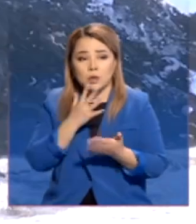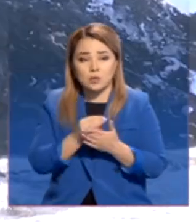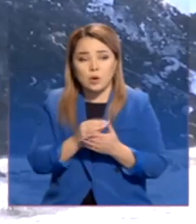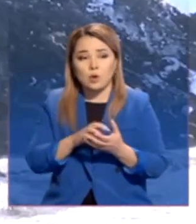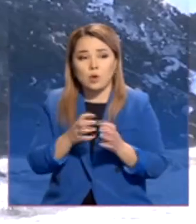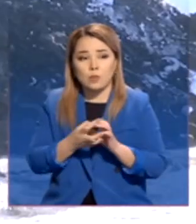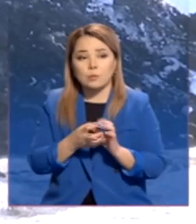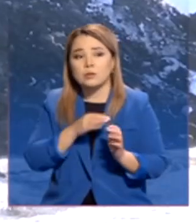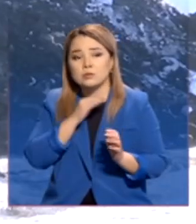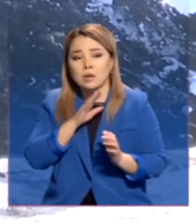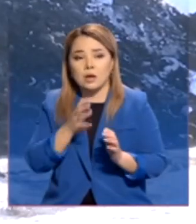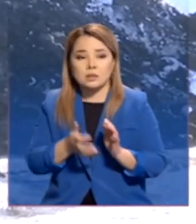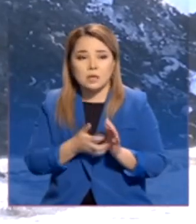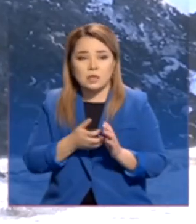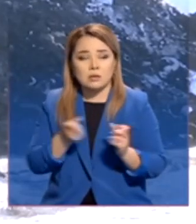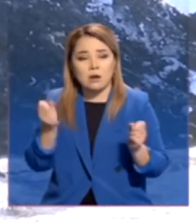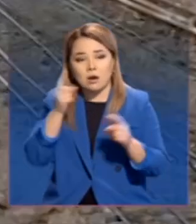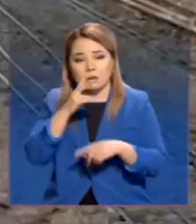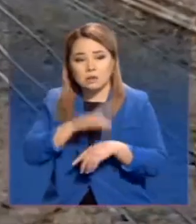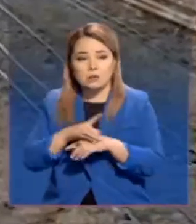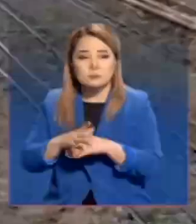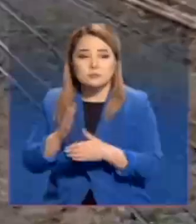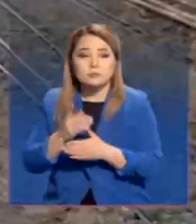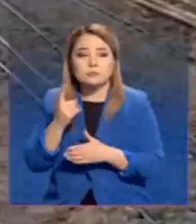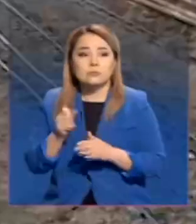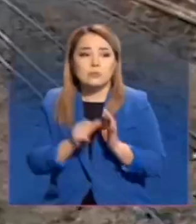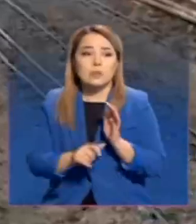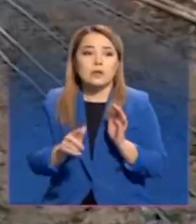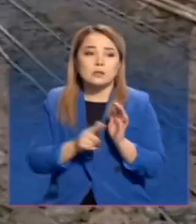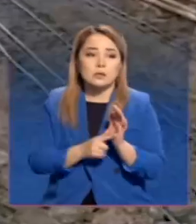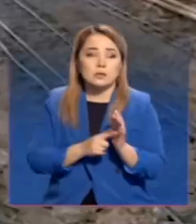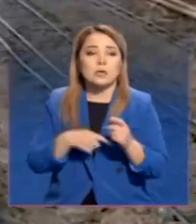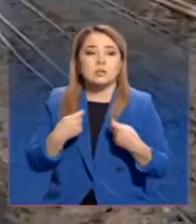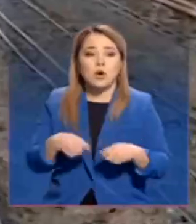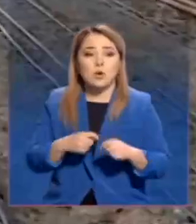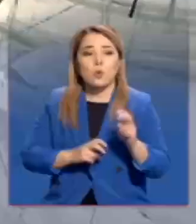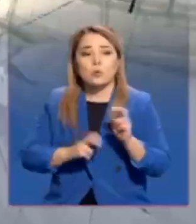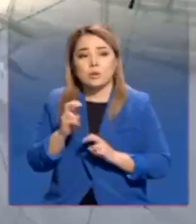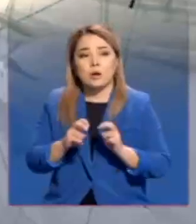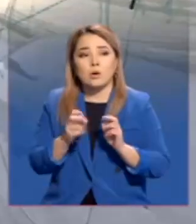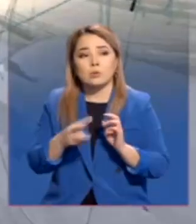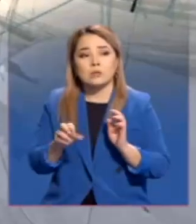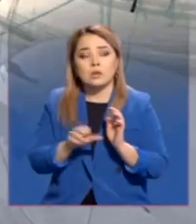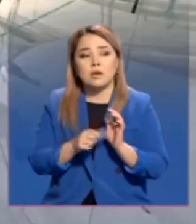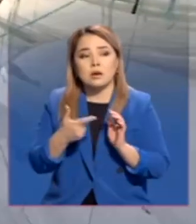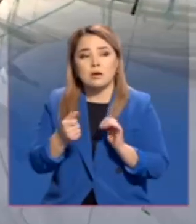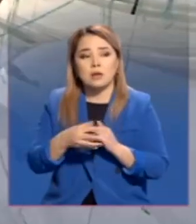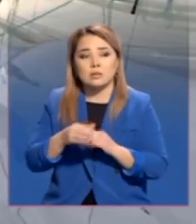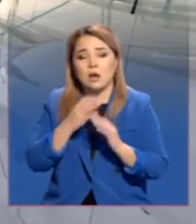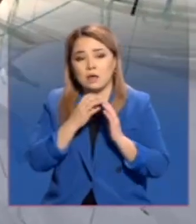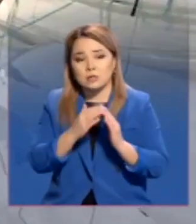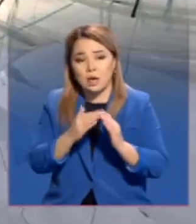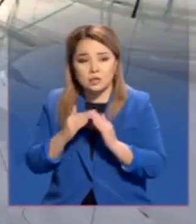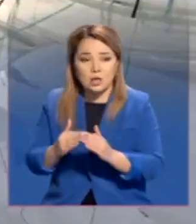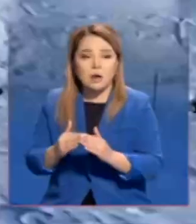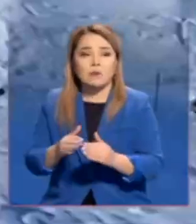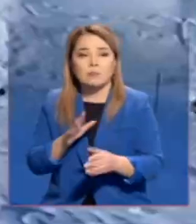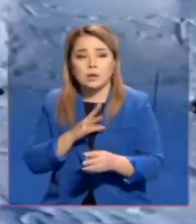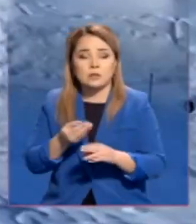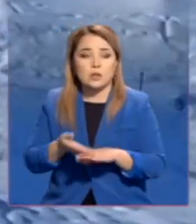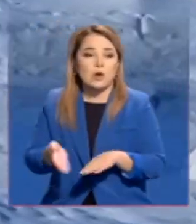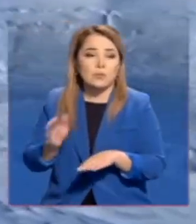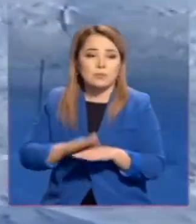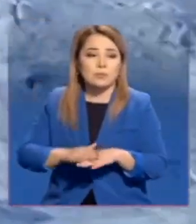отыны қажеттілігі анықталып отыр. Сондай-ақ 167 тауар өндірушінің 36 гектар жылжайы қарсы алмағын көтер